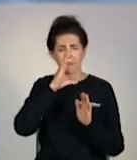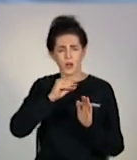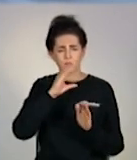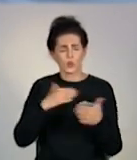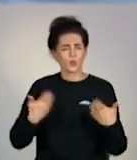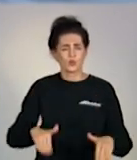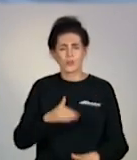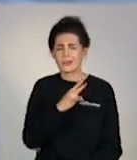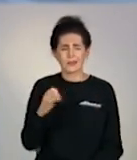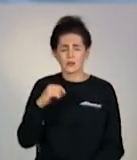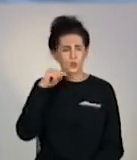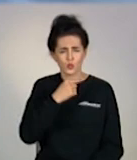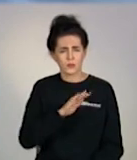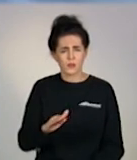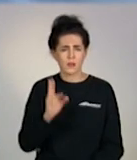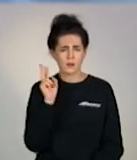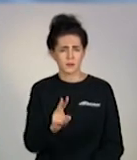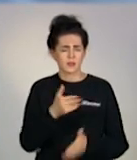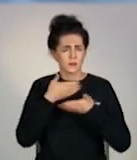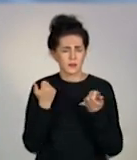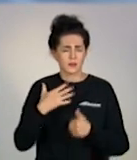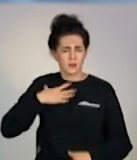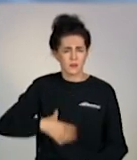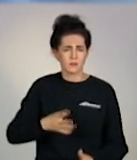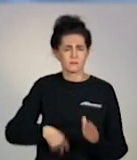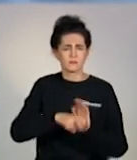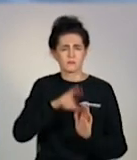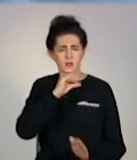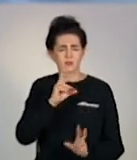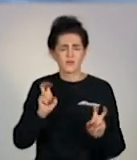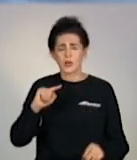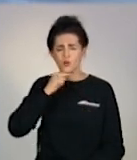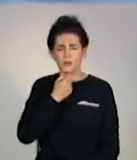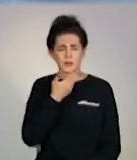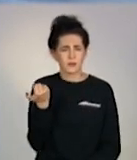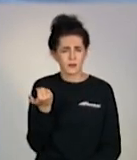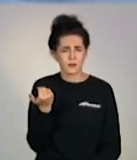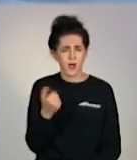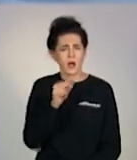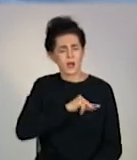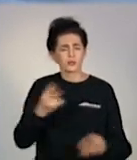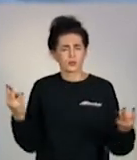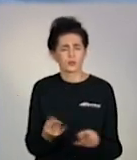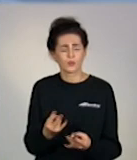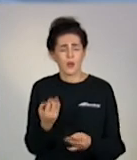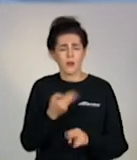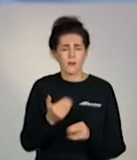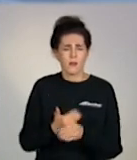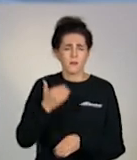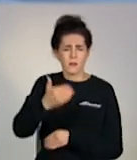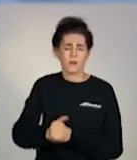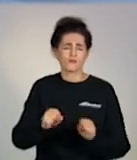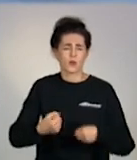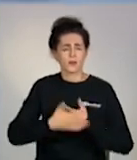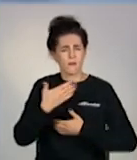не економлю. А тролейбуса нету, приходиться сідати. Яка економія тут? А робота не чекає. Опоздаєш,